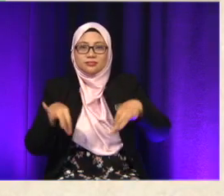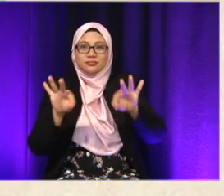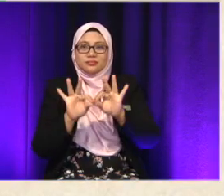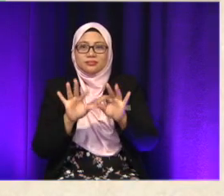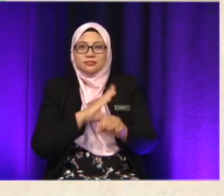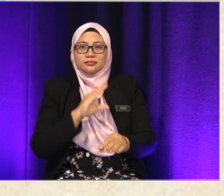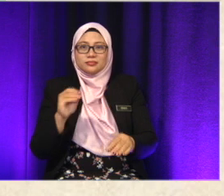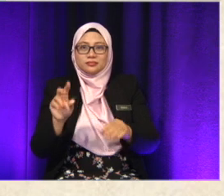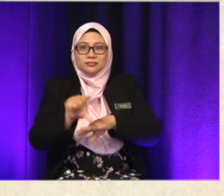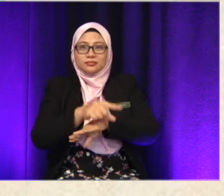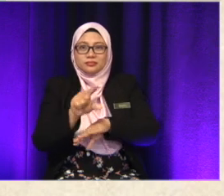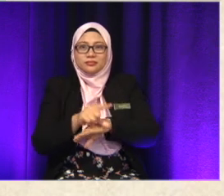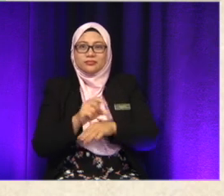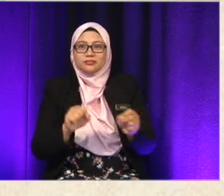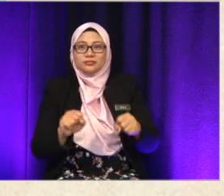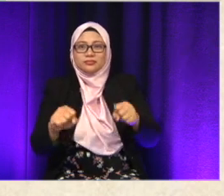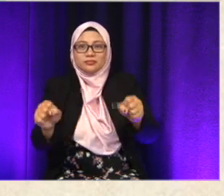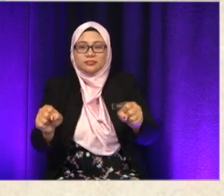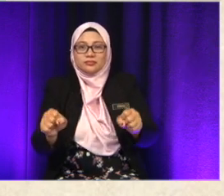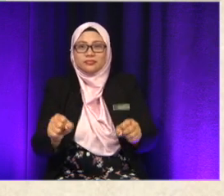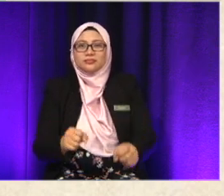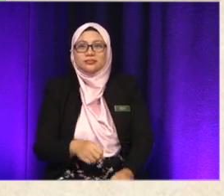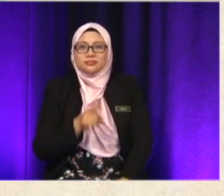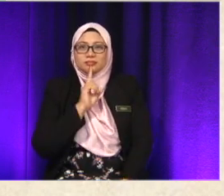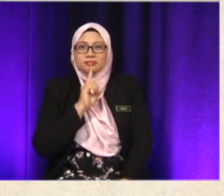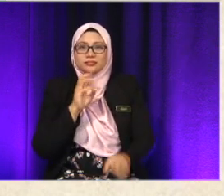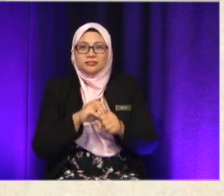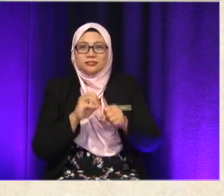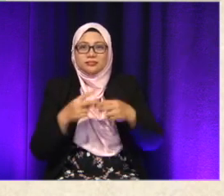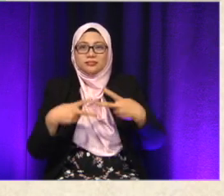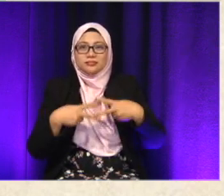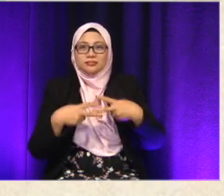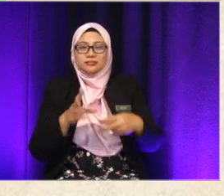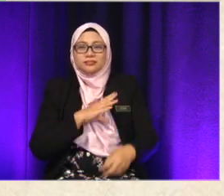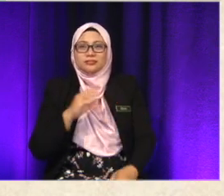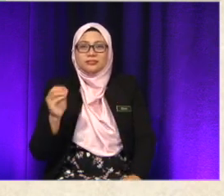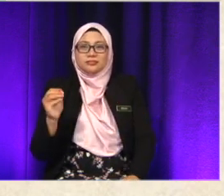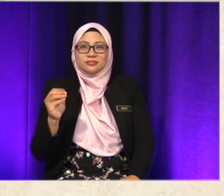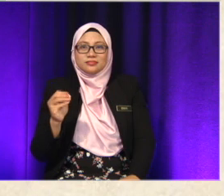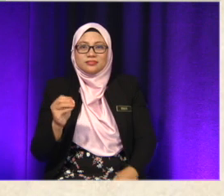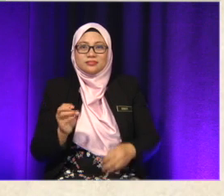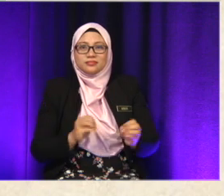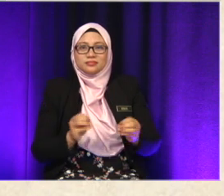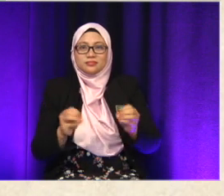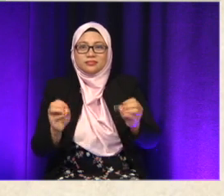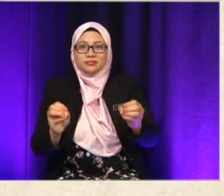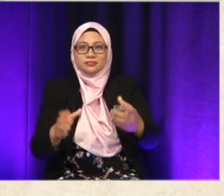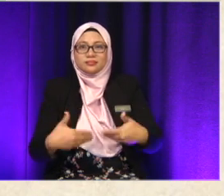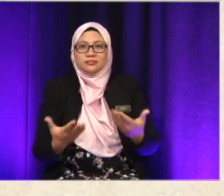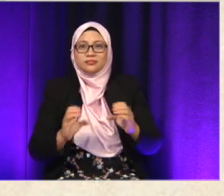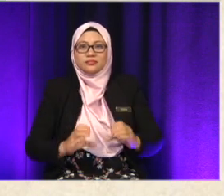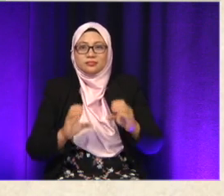hidrolik dalam sistem mekanikal. Okey, yang seterusnya iaitu operasi macam mana sistem hidrolik itu